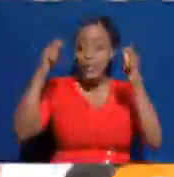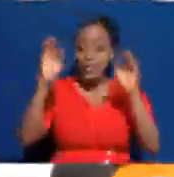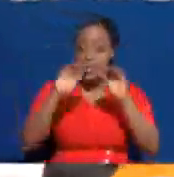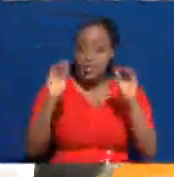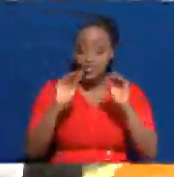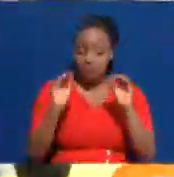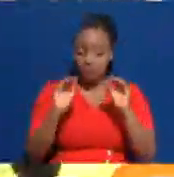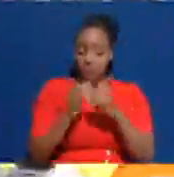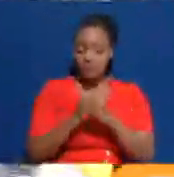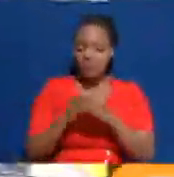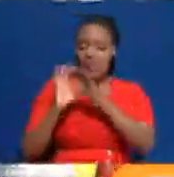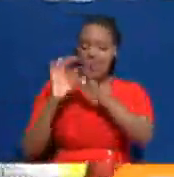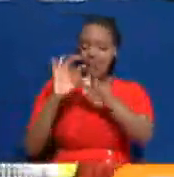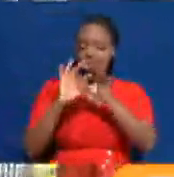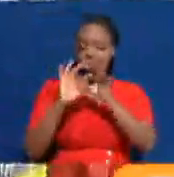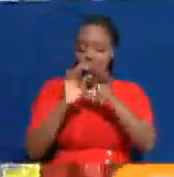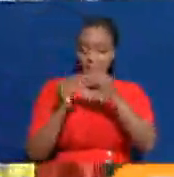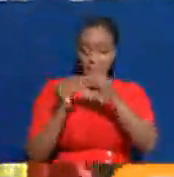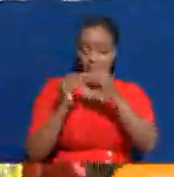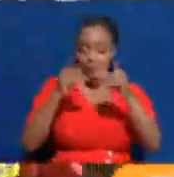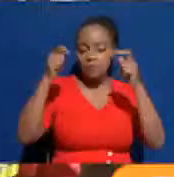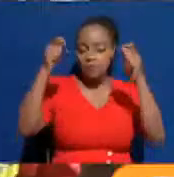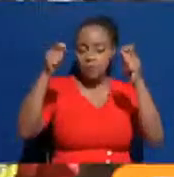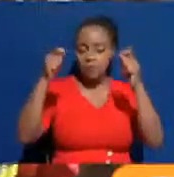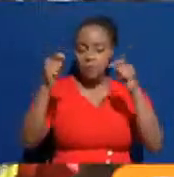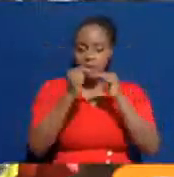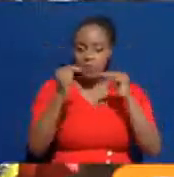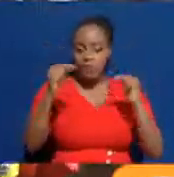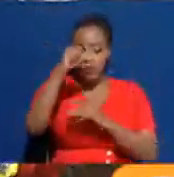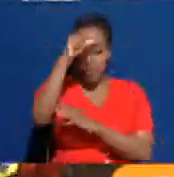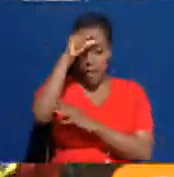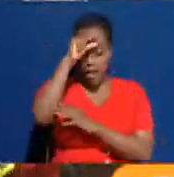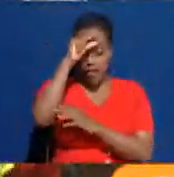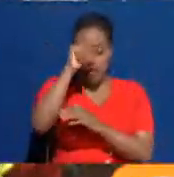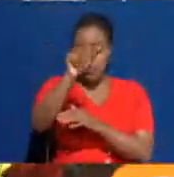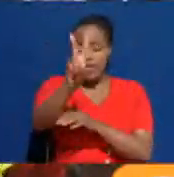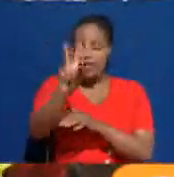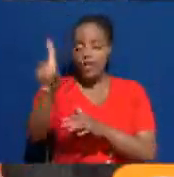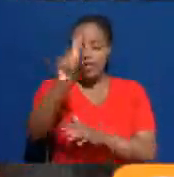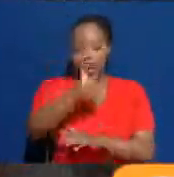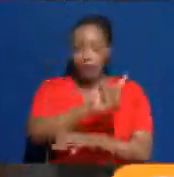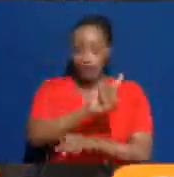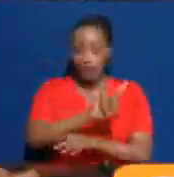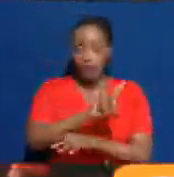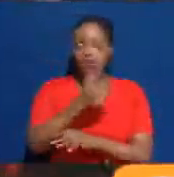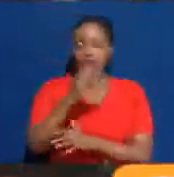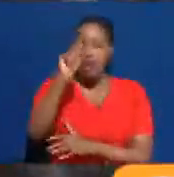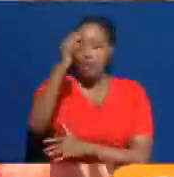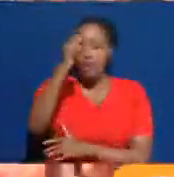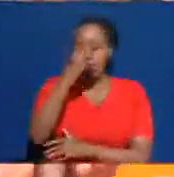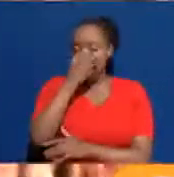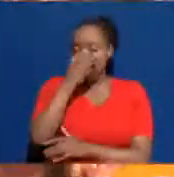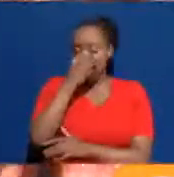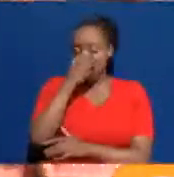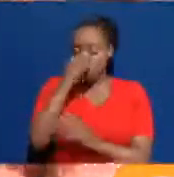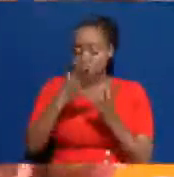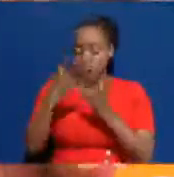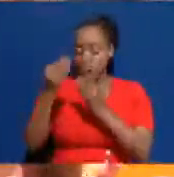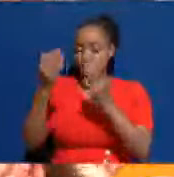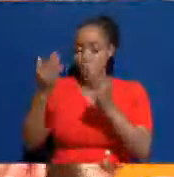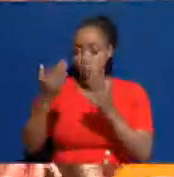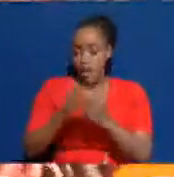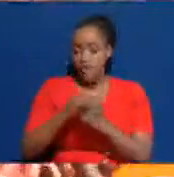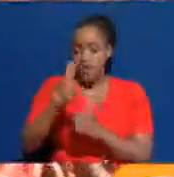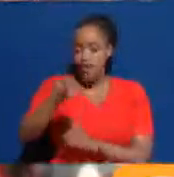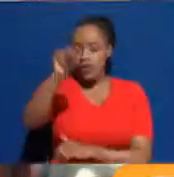Huku muungano wa Azimio ukiongoza maandamano ya kupinga serikali kwa siku ya pili, Rais William Ruto alielekea kaskazini